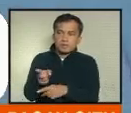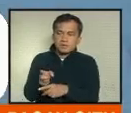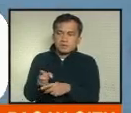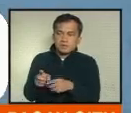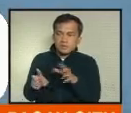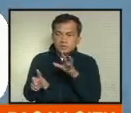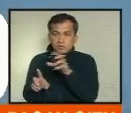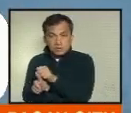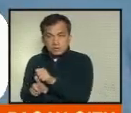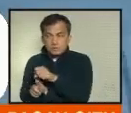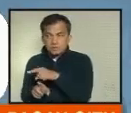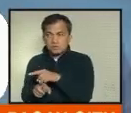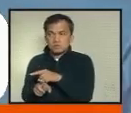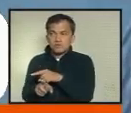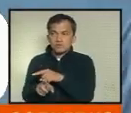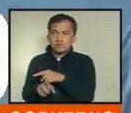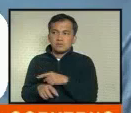arestuhin na